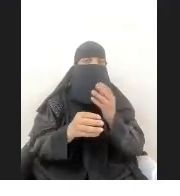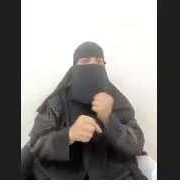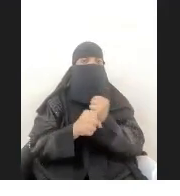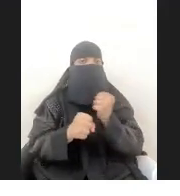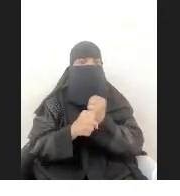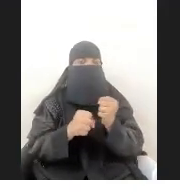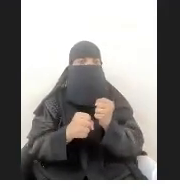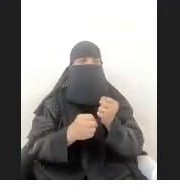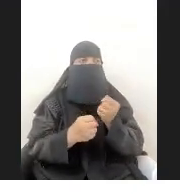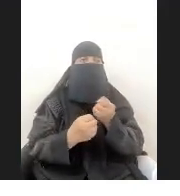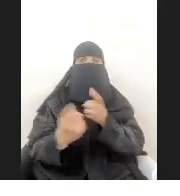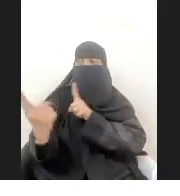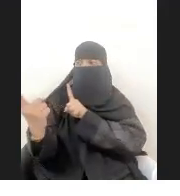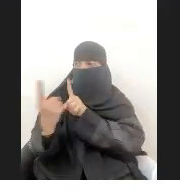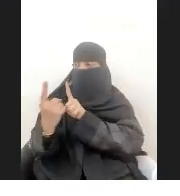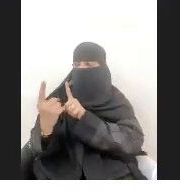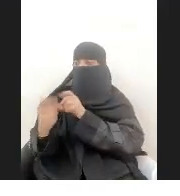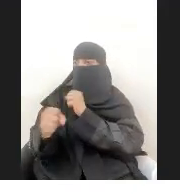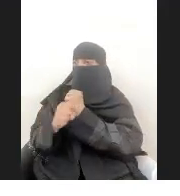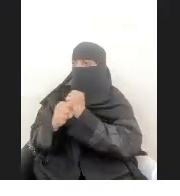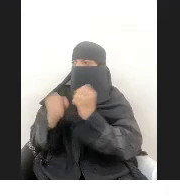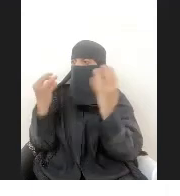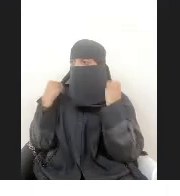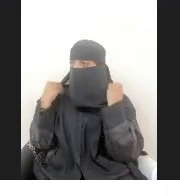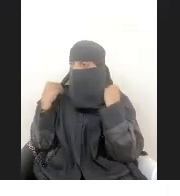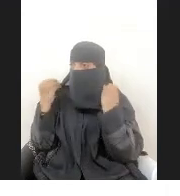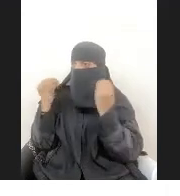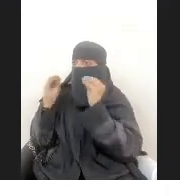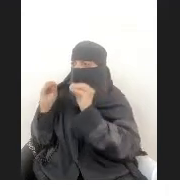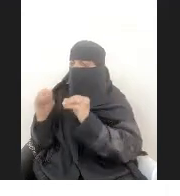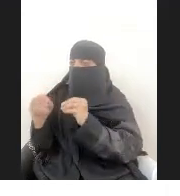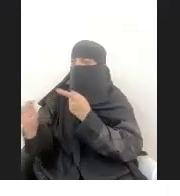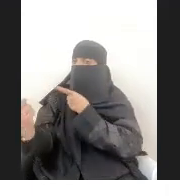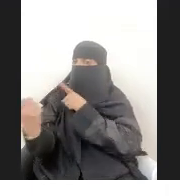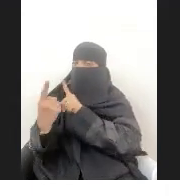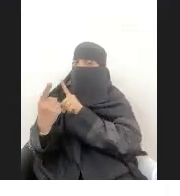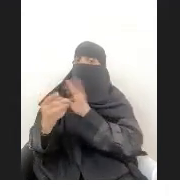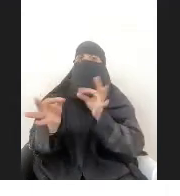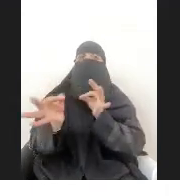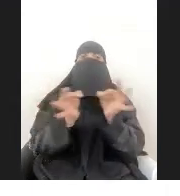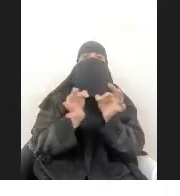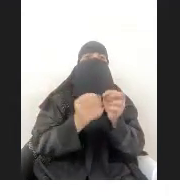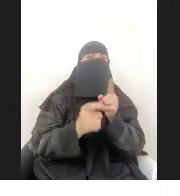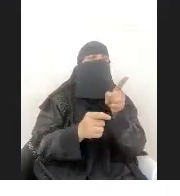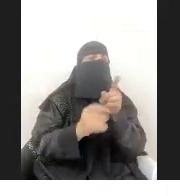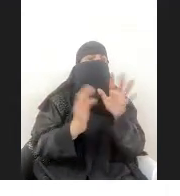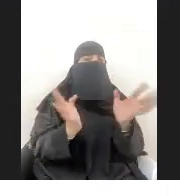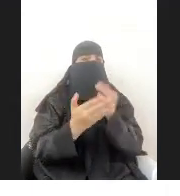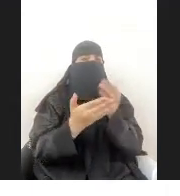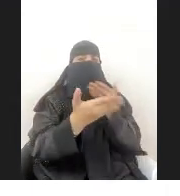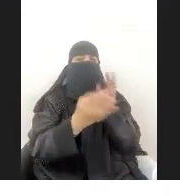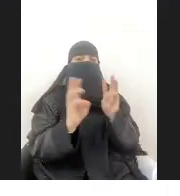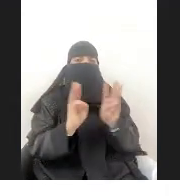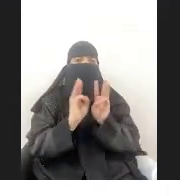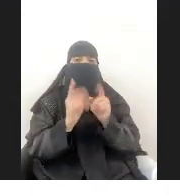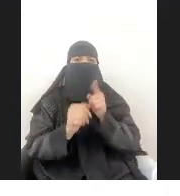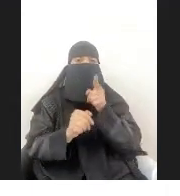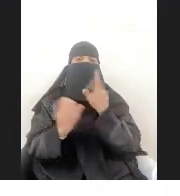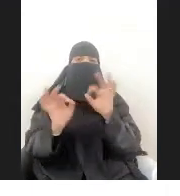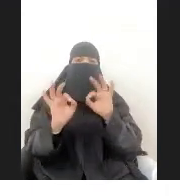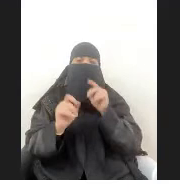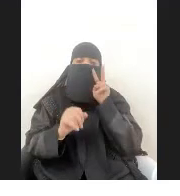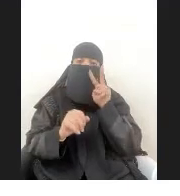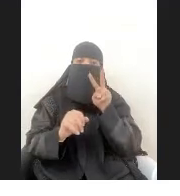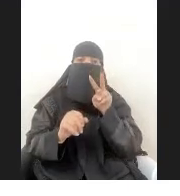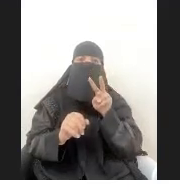اللي هتسووها online، وإيش اللي هيكون بينهم. هنا أبغى أوريكم مثال مرة حلو اللي عجبني في هذا